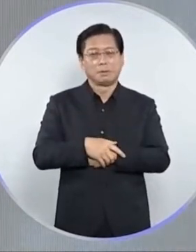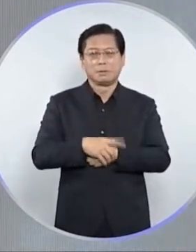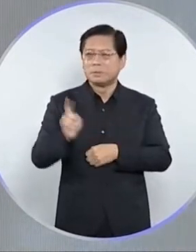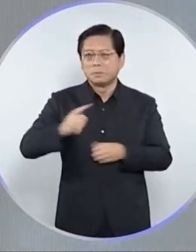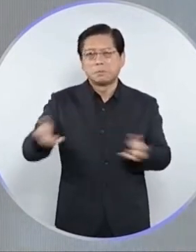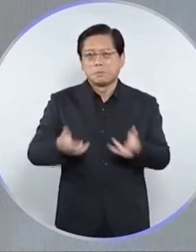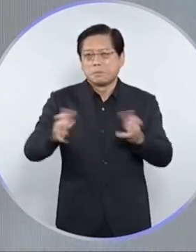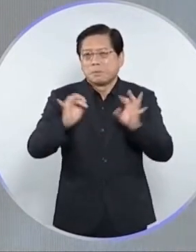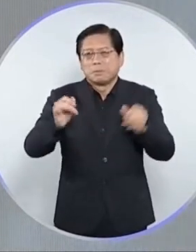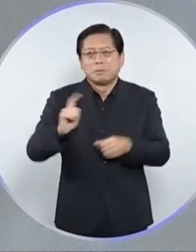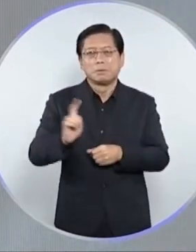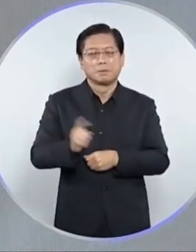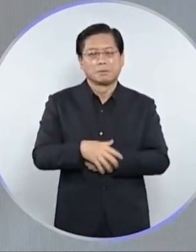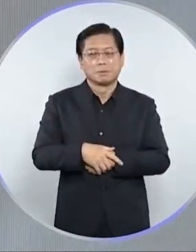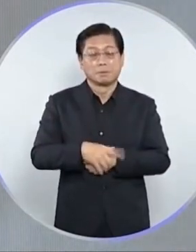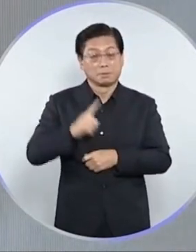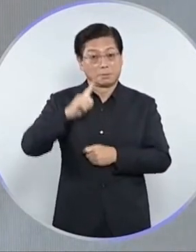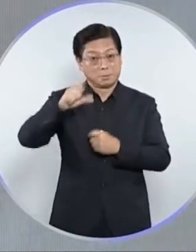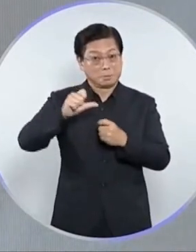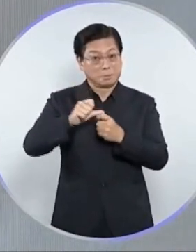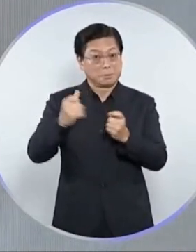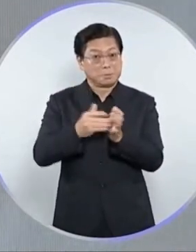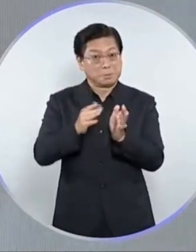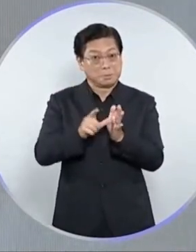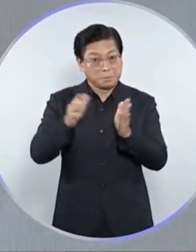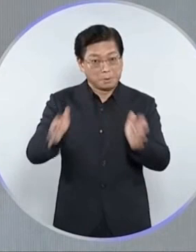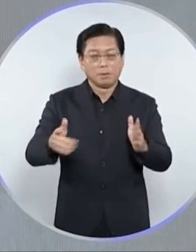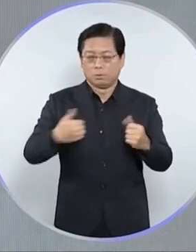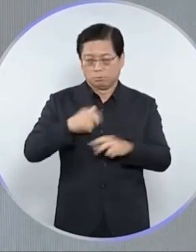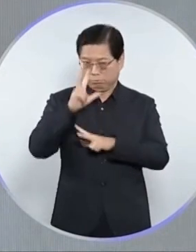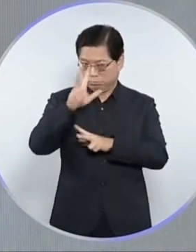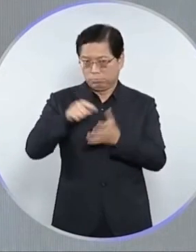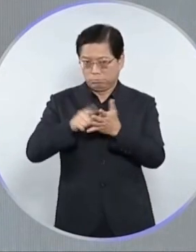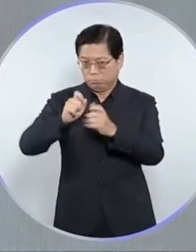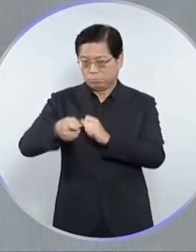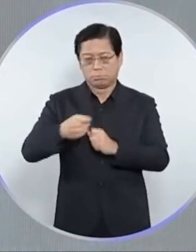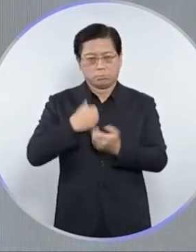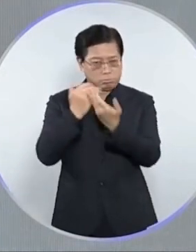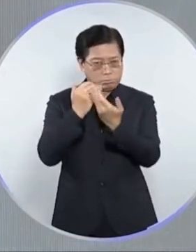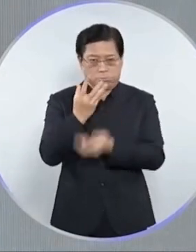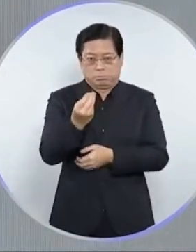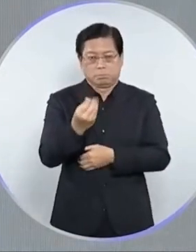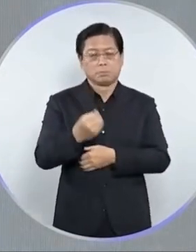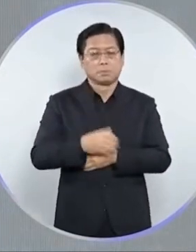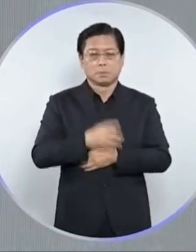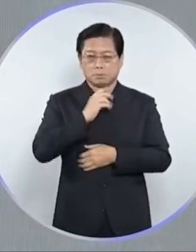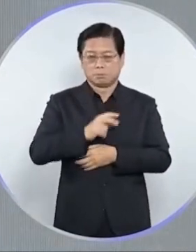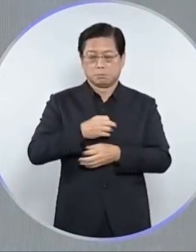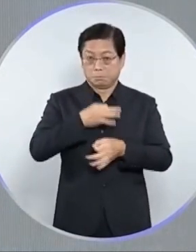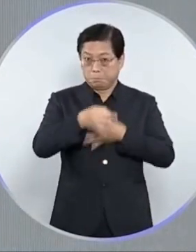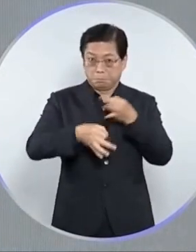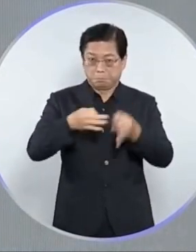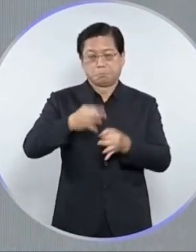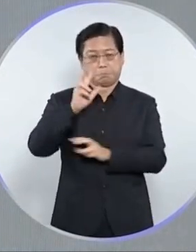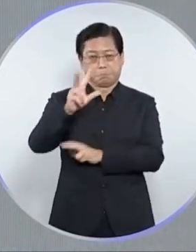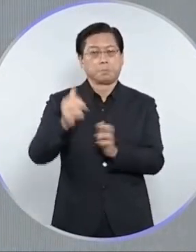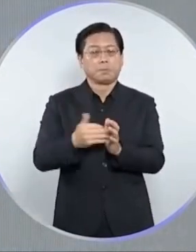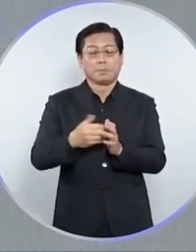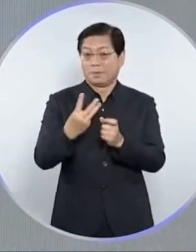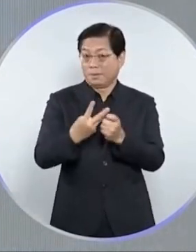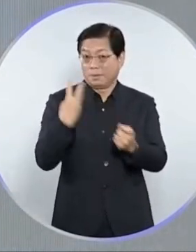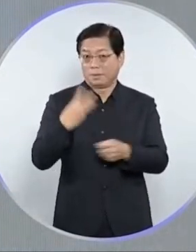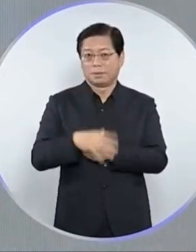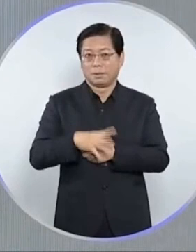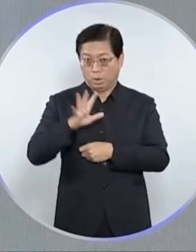来的草地啊？这十五年来我都诚实申报，也没有盈利，该缴的税我都缴了。至于说